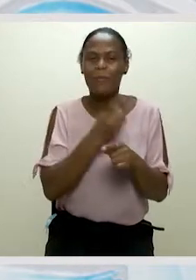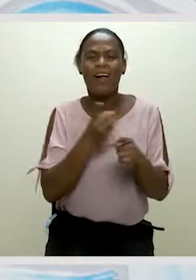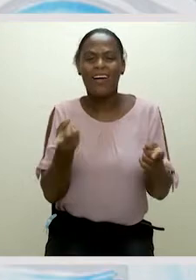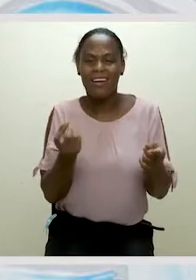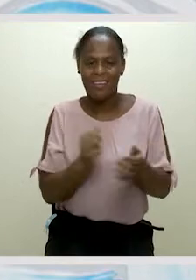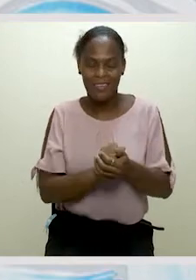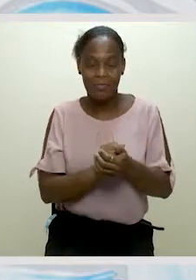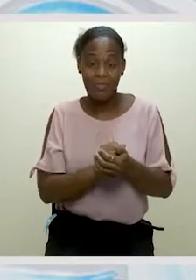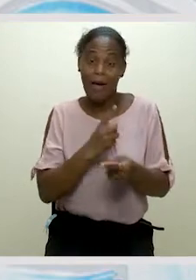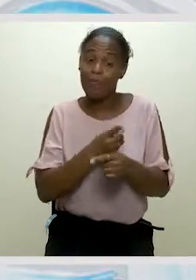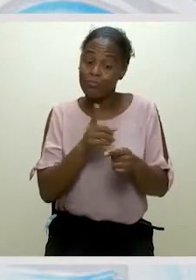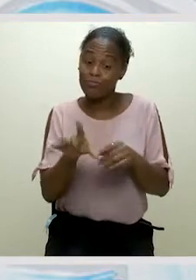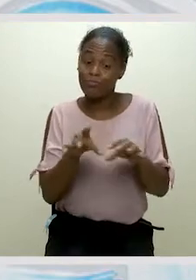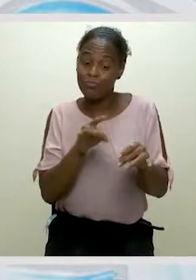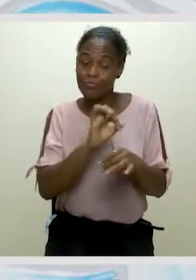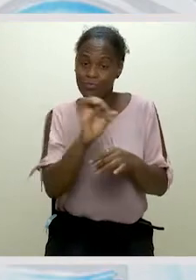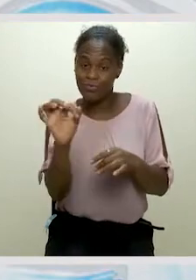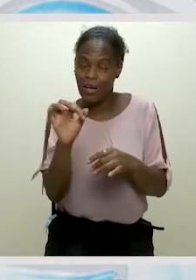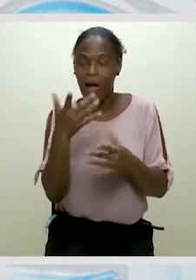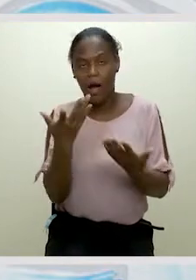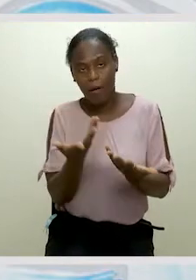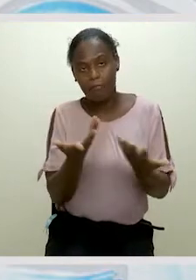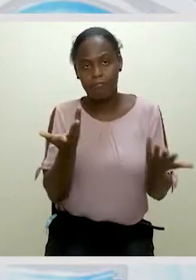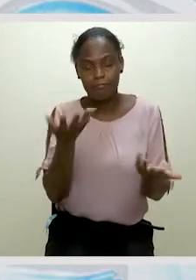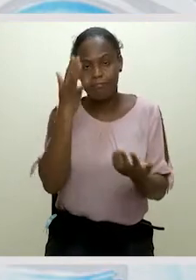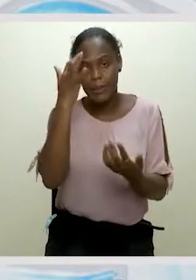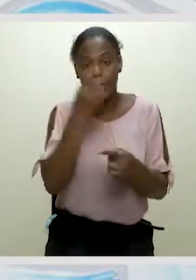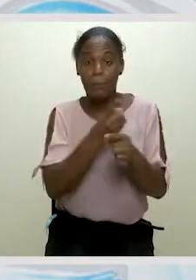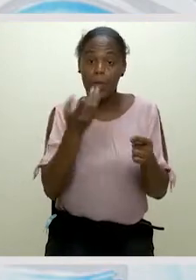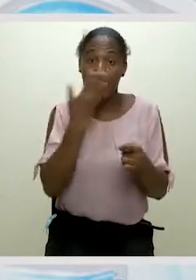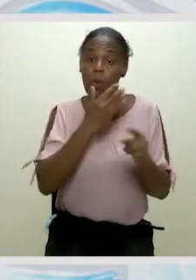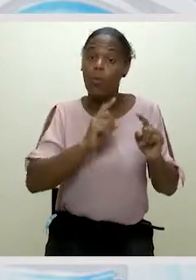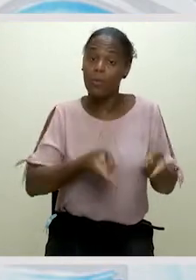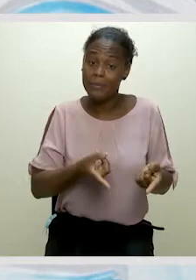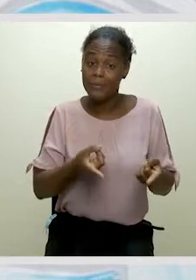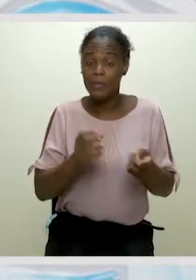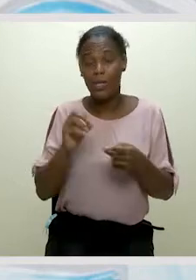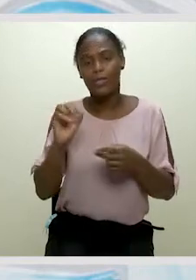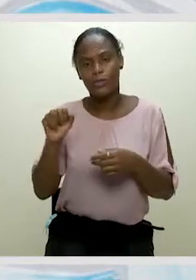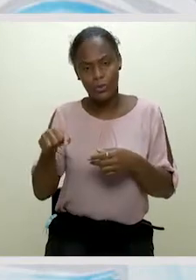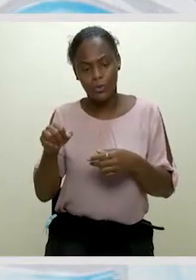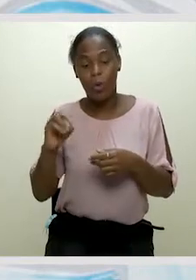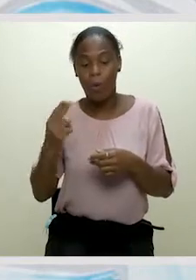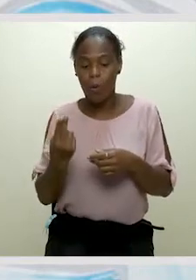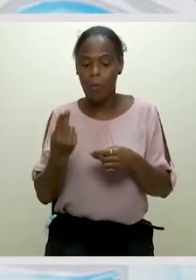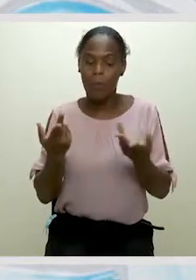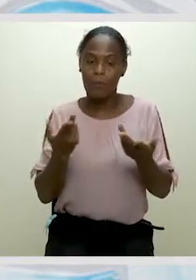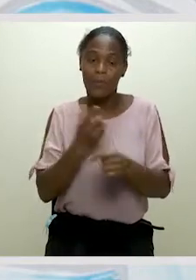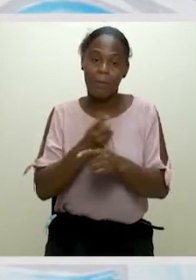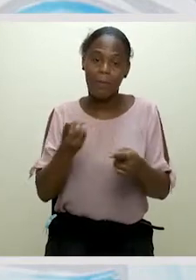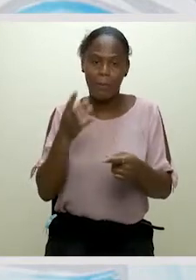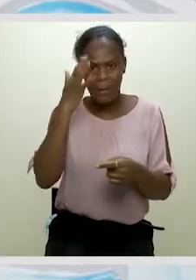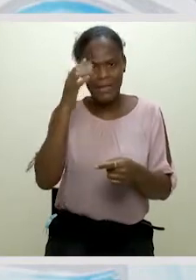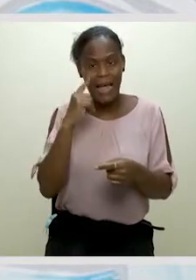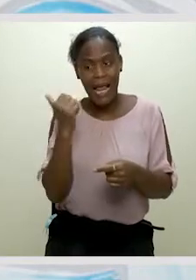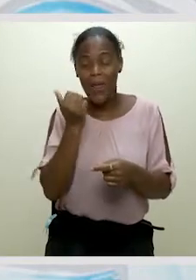une option. Peut-être parce que c'est la rentrée. Oui, ou alors parce qu'elles sont contentes